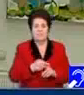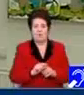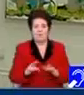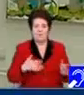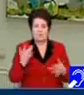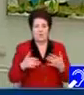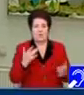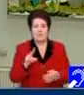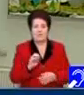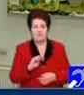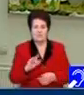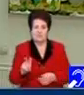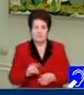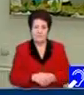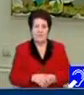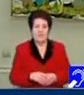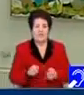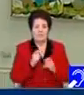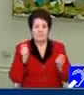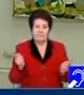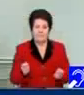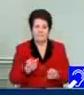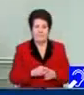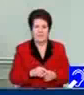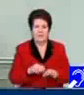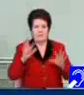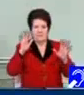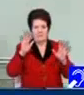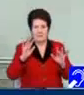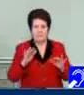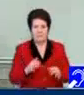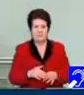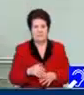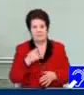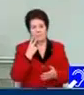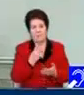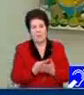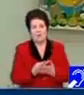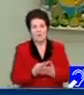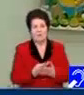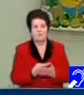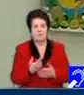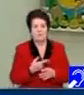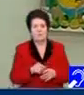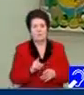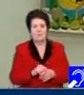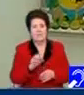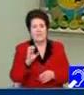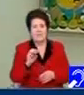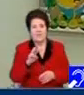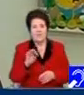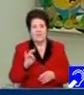artiști. Am pictat un pom pe fundalul zăpezilor și mi s-a părut că ceva parcă are tangență cu poeziile lui